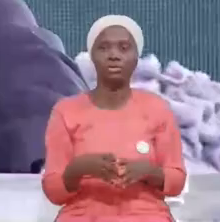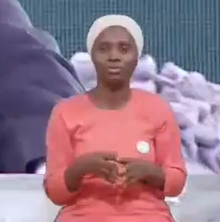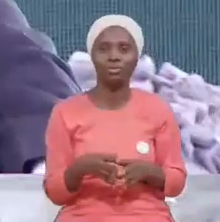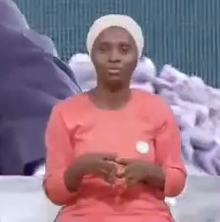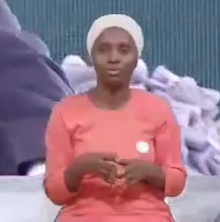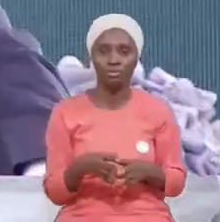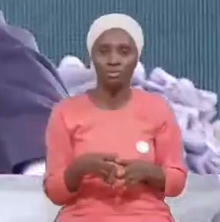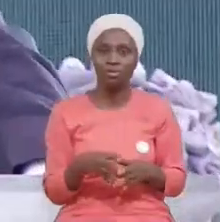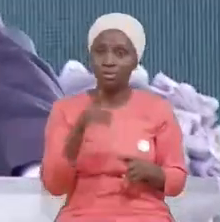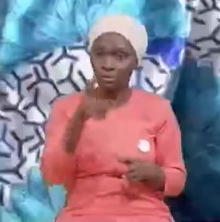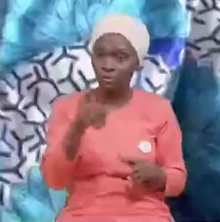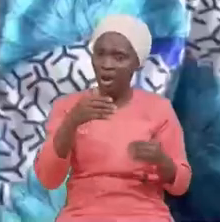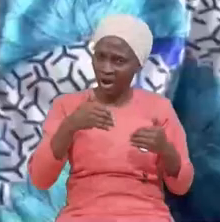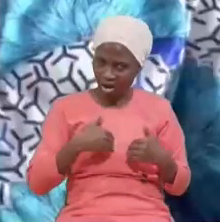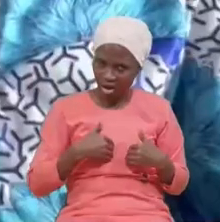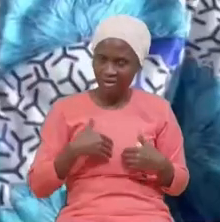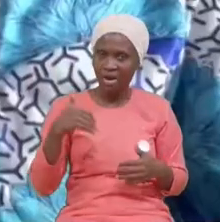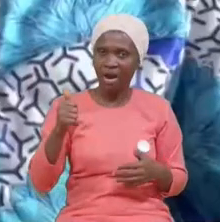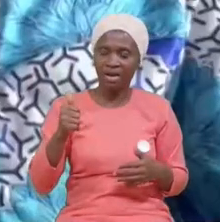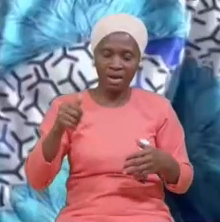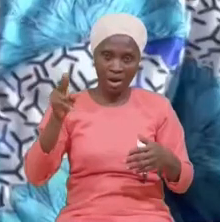Aie une attitude acceptable.